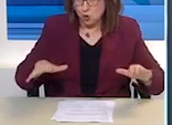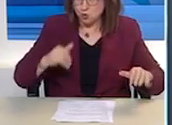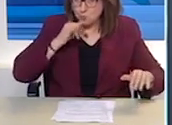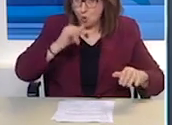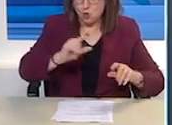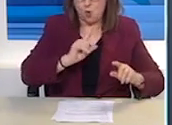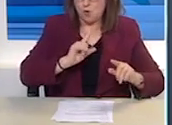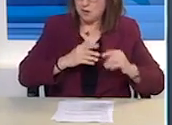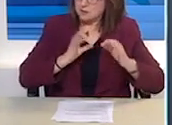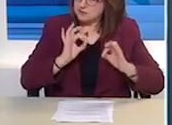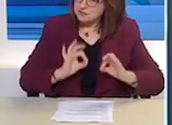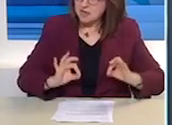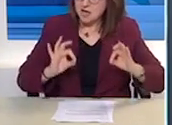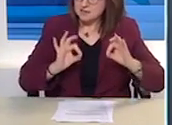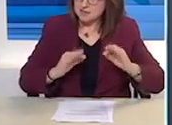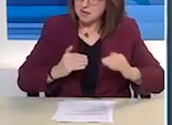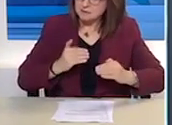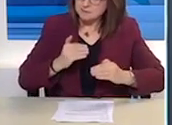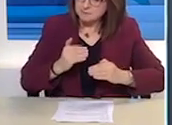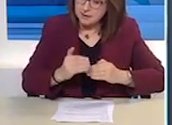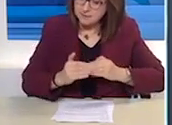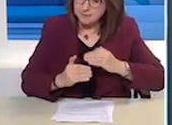ελεγχόμενη. Ποτέ κάτι δεν γίνεται απότομα.